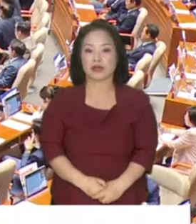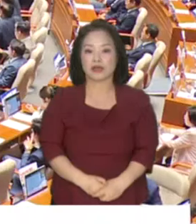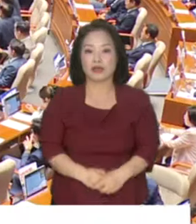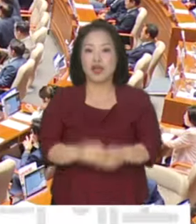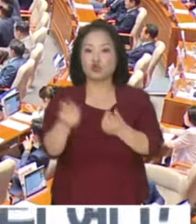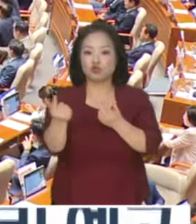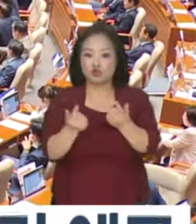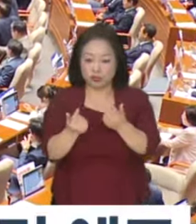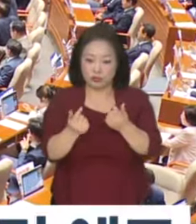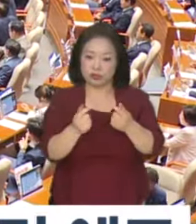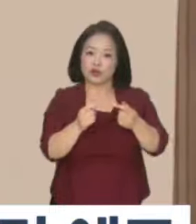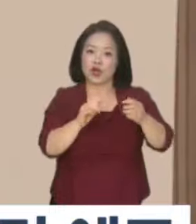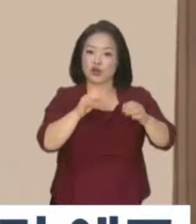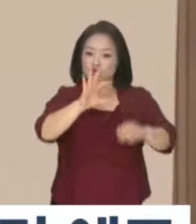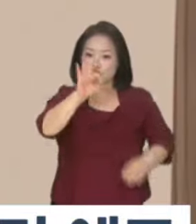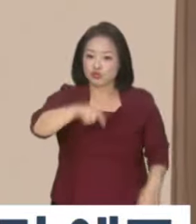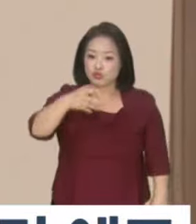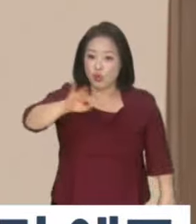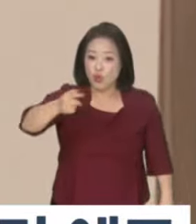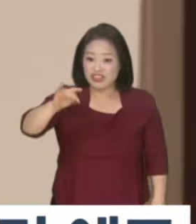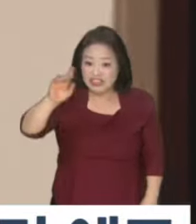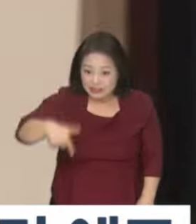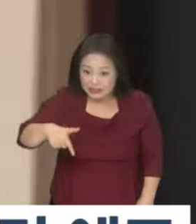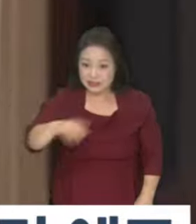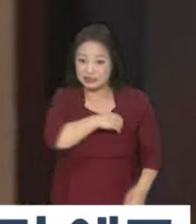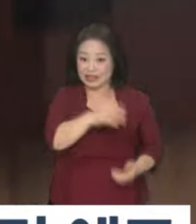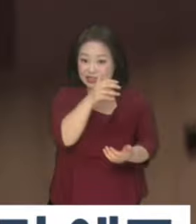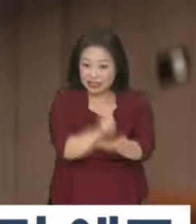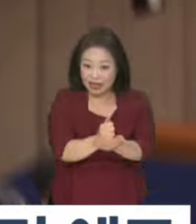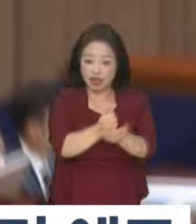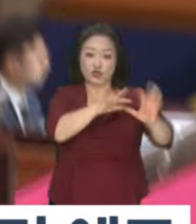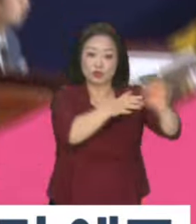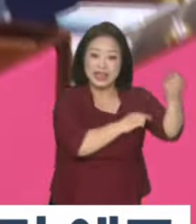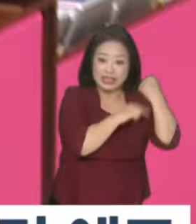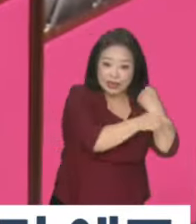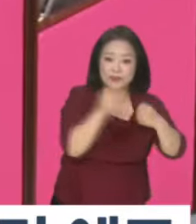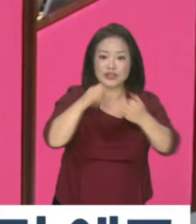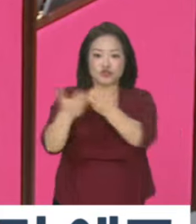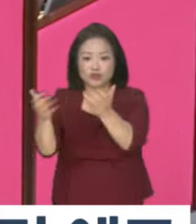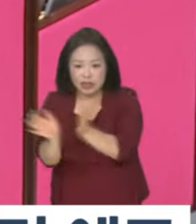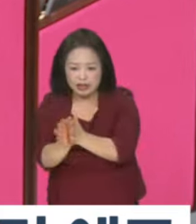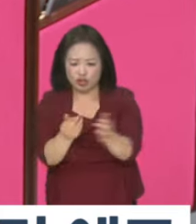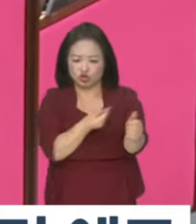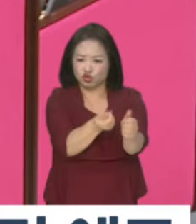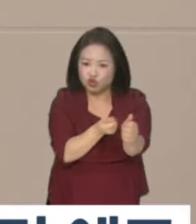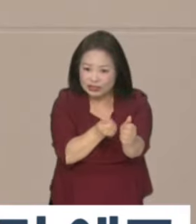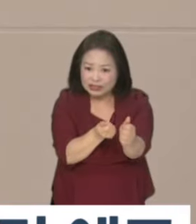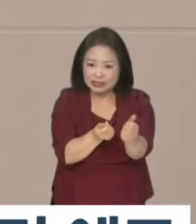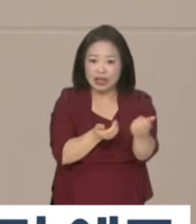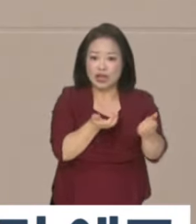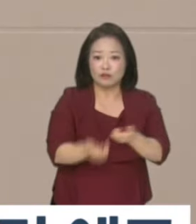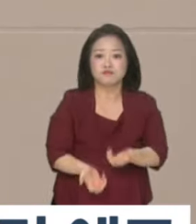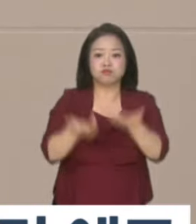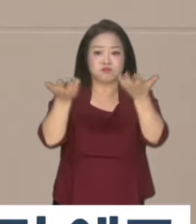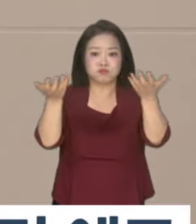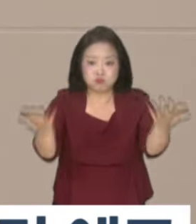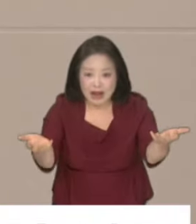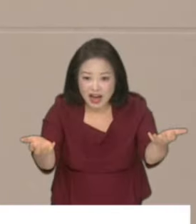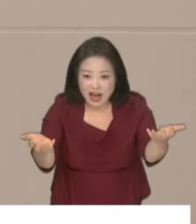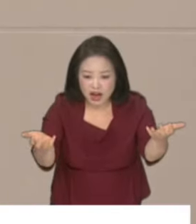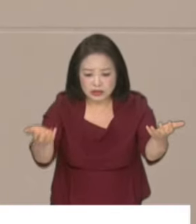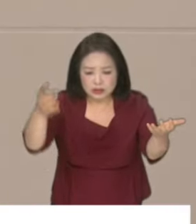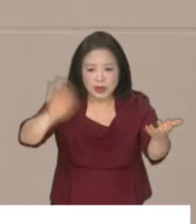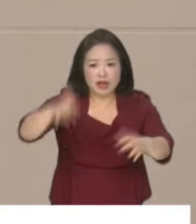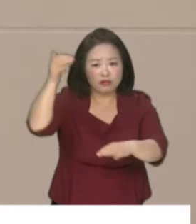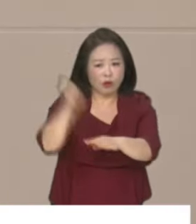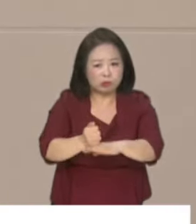중재가 불발되자 우원식 국회의장은 예고대로 방송사법을 처리하겠다고 했습니다. 의장의 중재안이